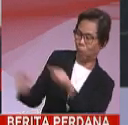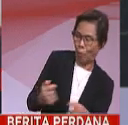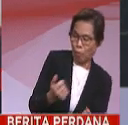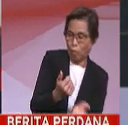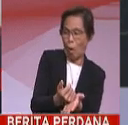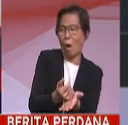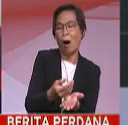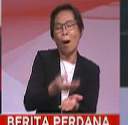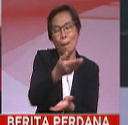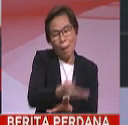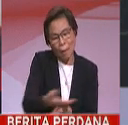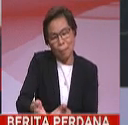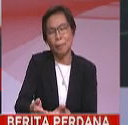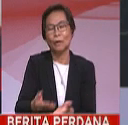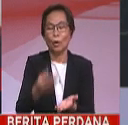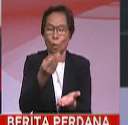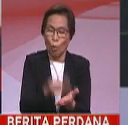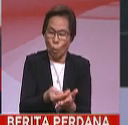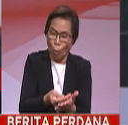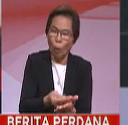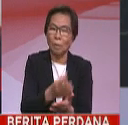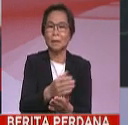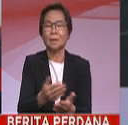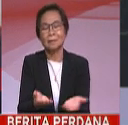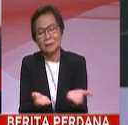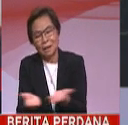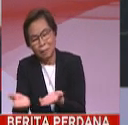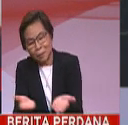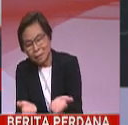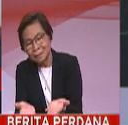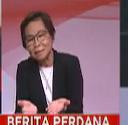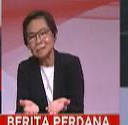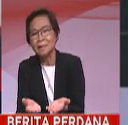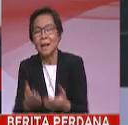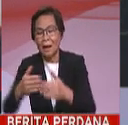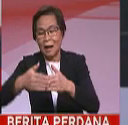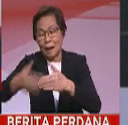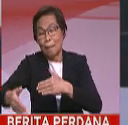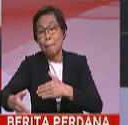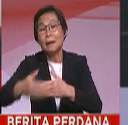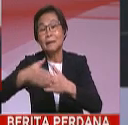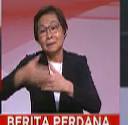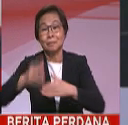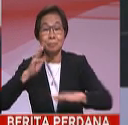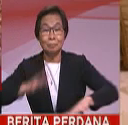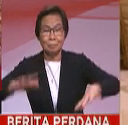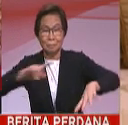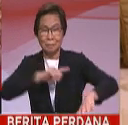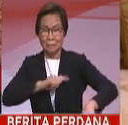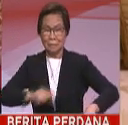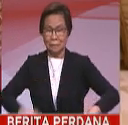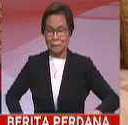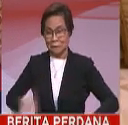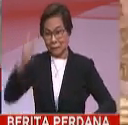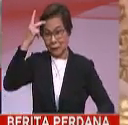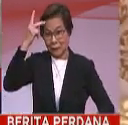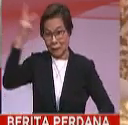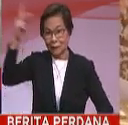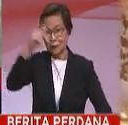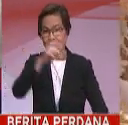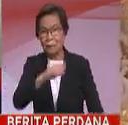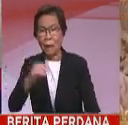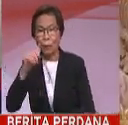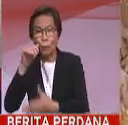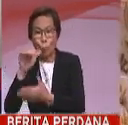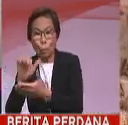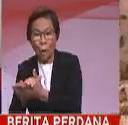wang tunai selain khidmat tenaga bagi aktiviti pasca banjir. Tengku Mahkota Kelantan Dr. Tengku Muhammad Faiz Petra dan isteri